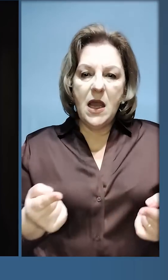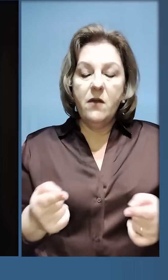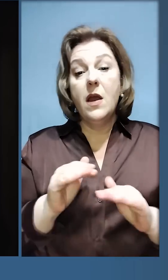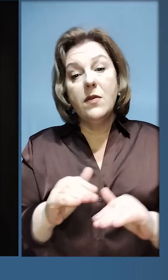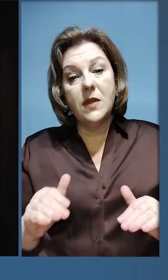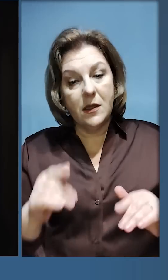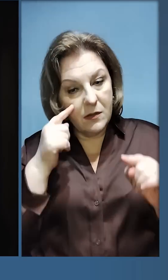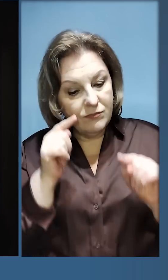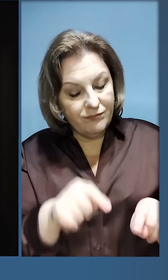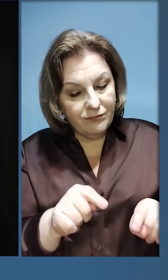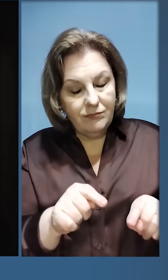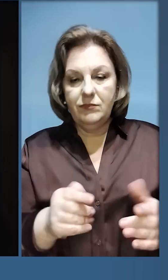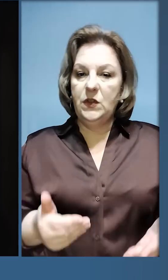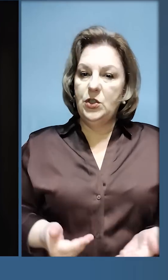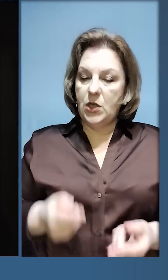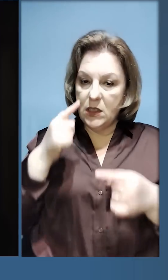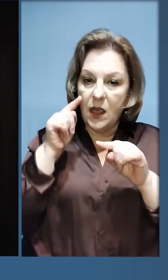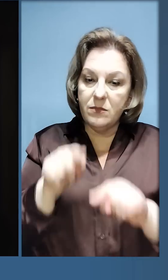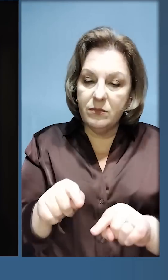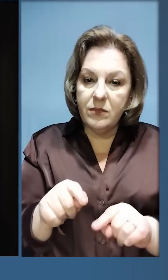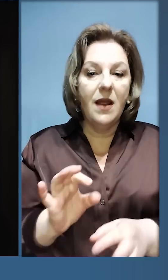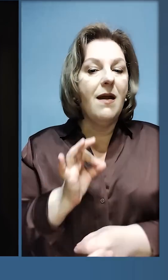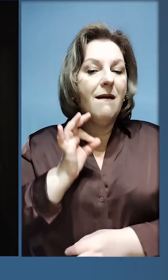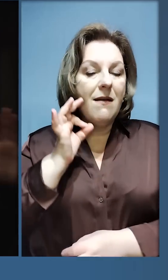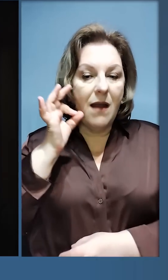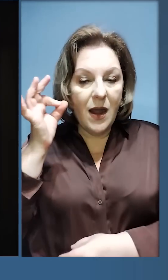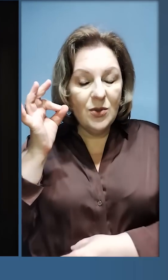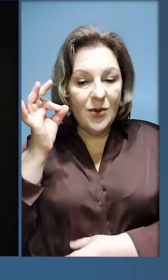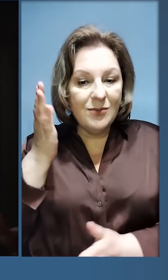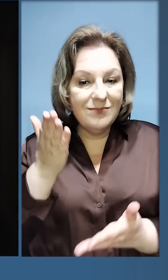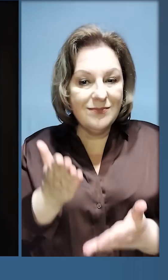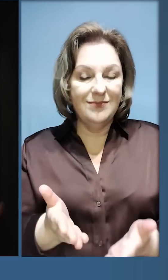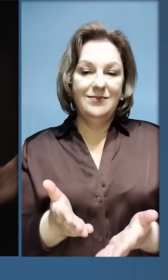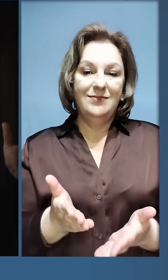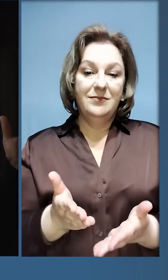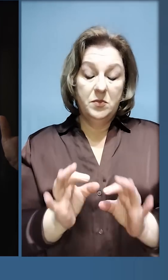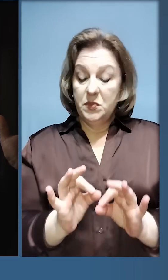Банальні речі, діти, життя, ранок.